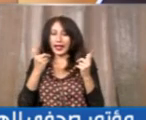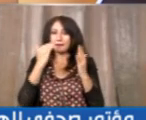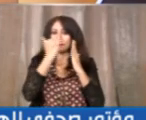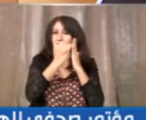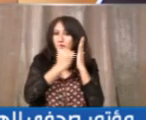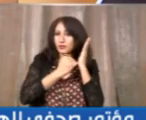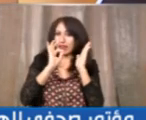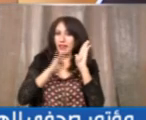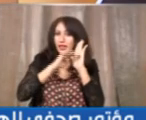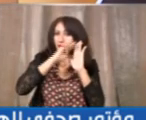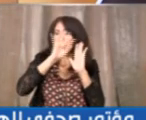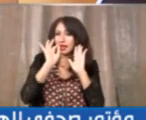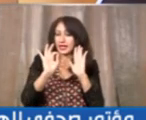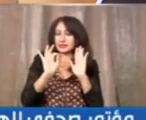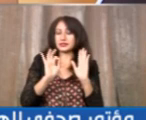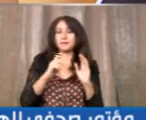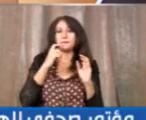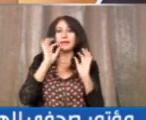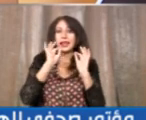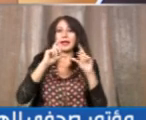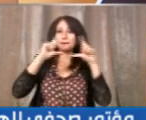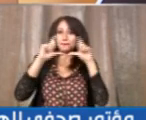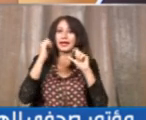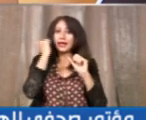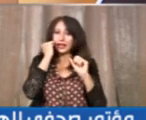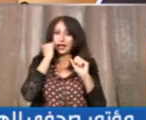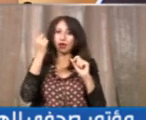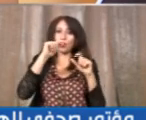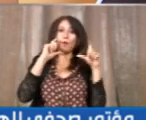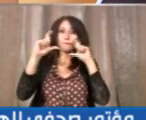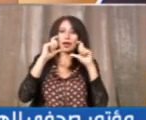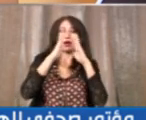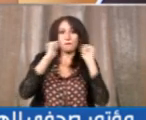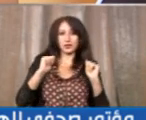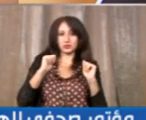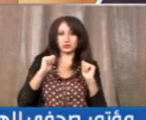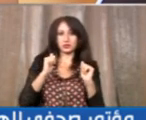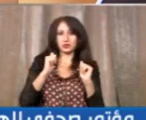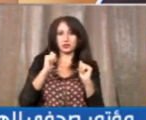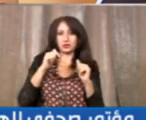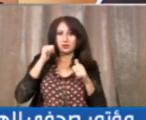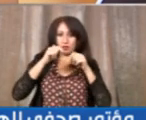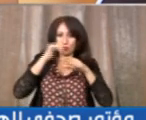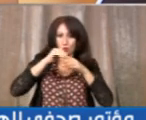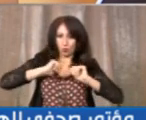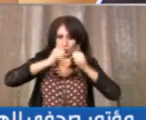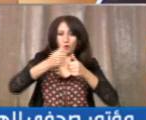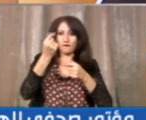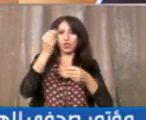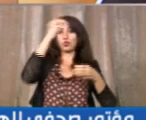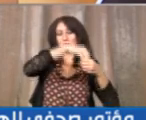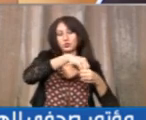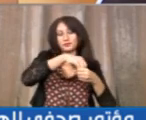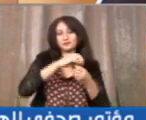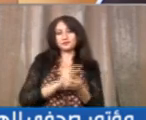حسابات لان ده وفقا للقانون فتم تحديد البنك الاهلي المصري وبنك مصر نماذج عمل